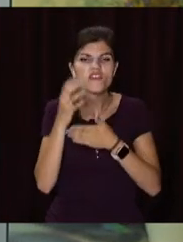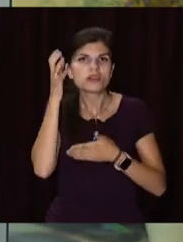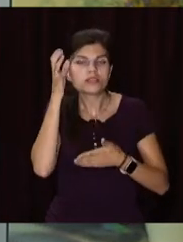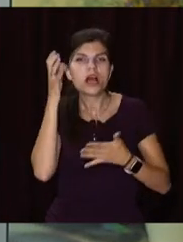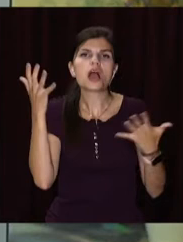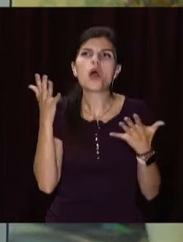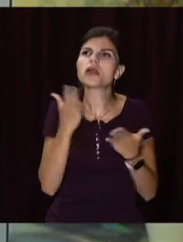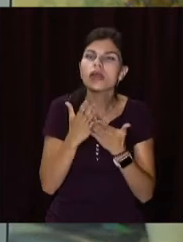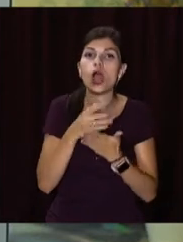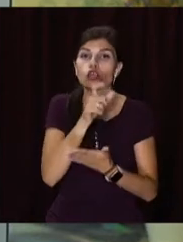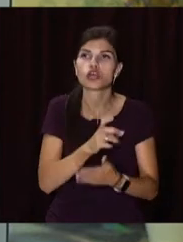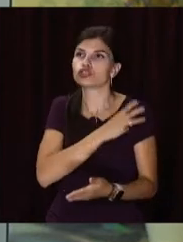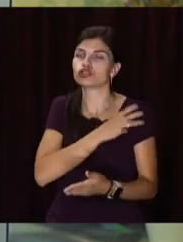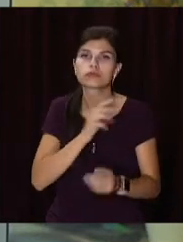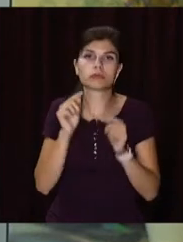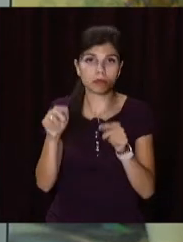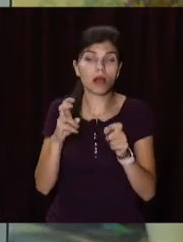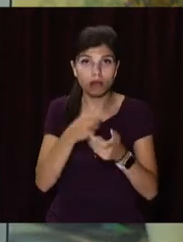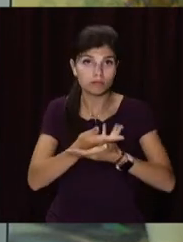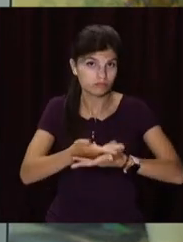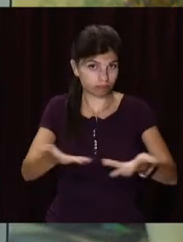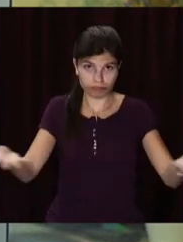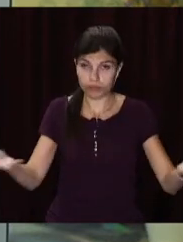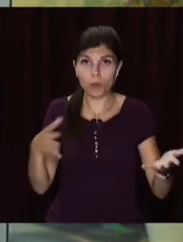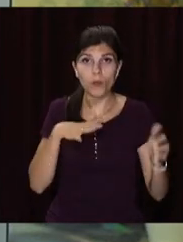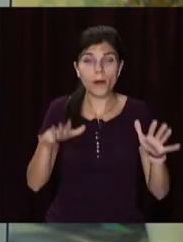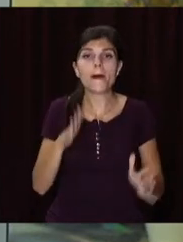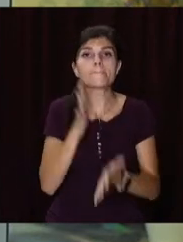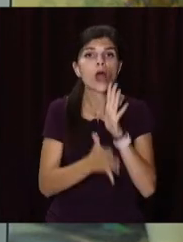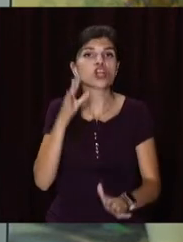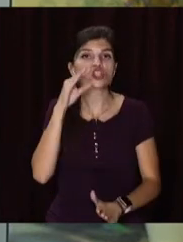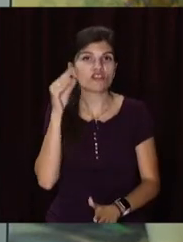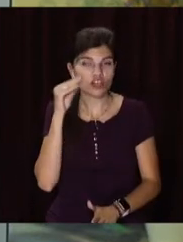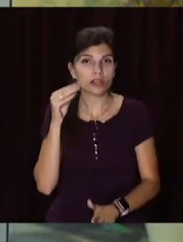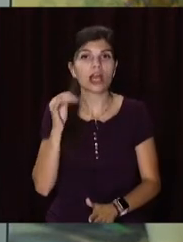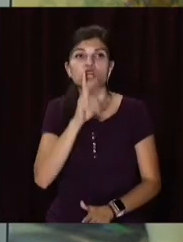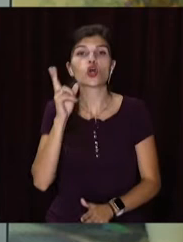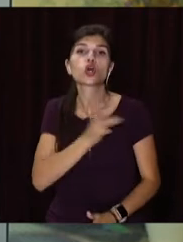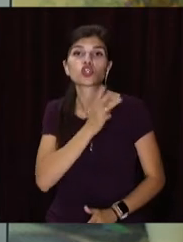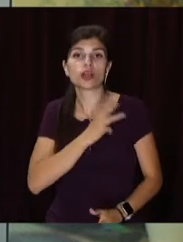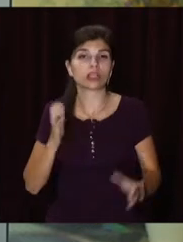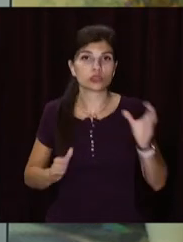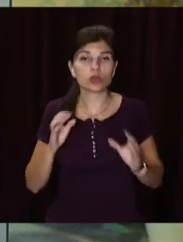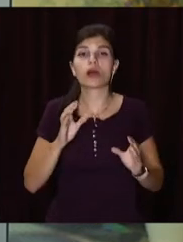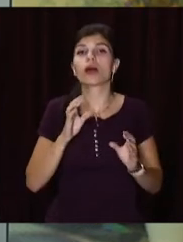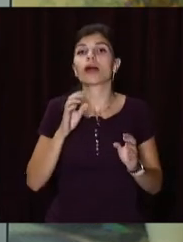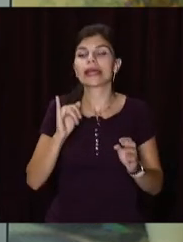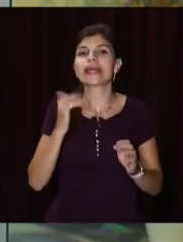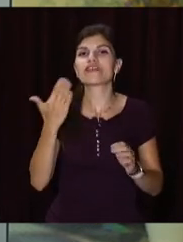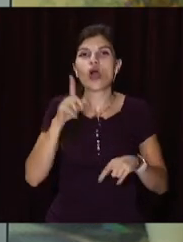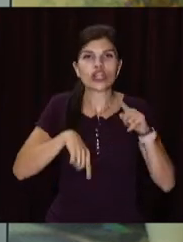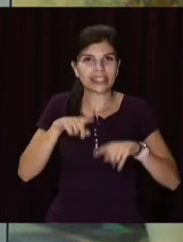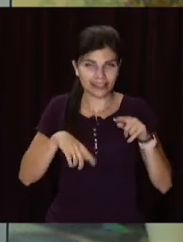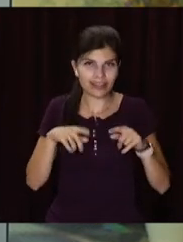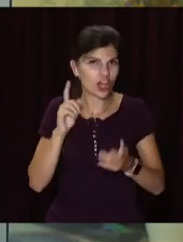обрати майбутню професію. Ярмарок «Просто небо» відбувся у парку Шевченка. Із абітурієнтами та їхніми батьками поспілкувалася